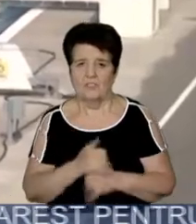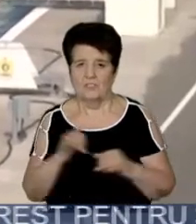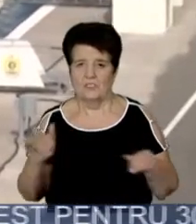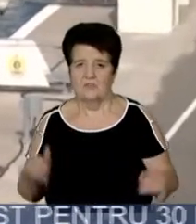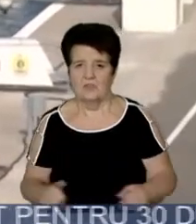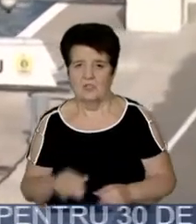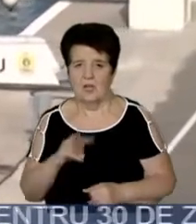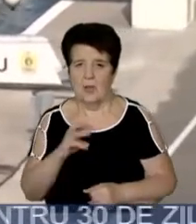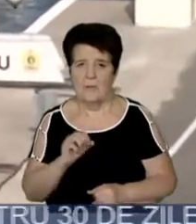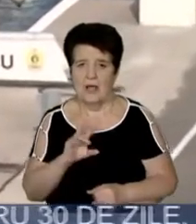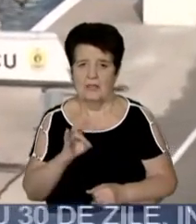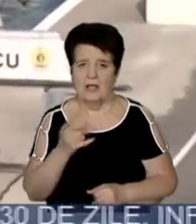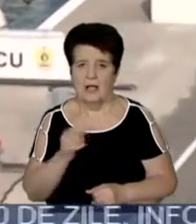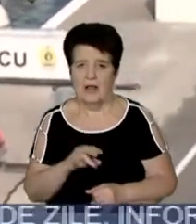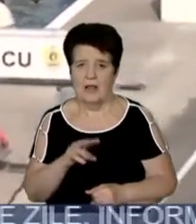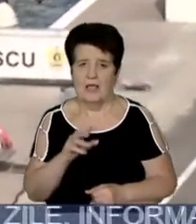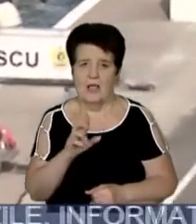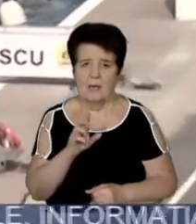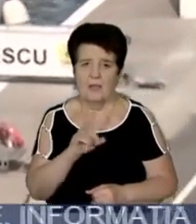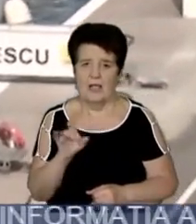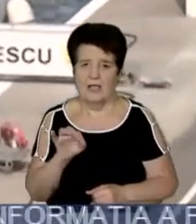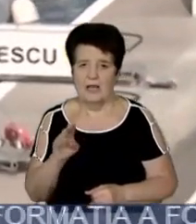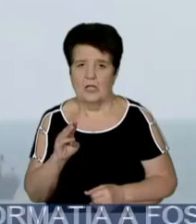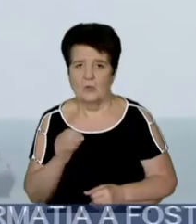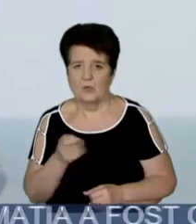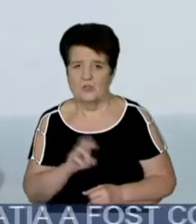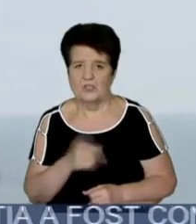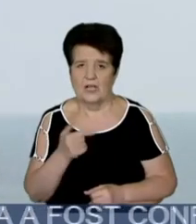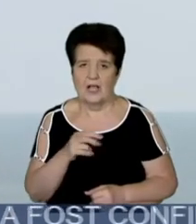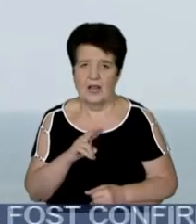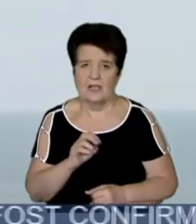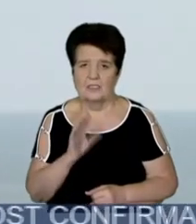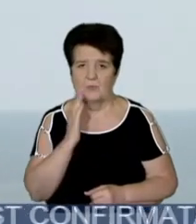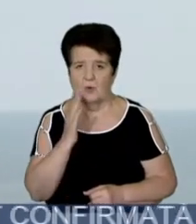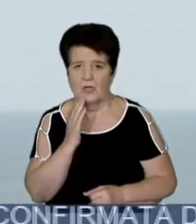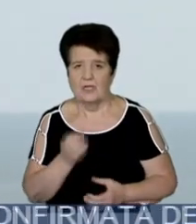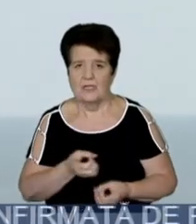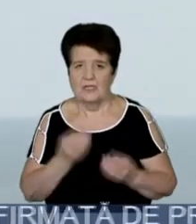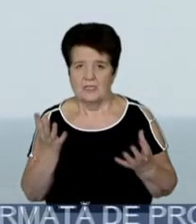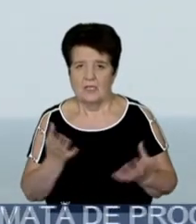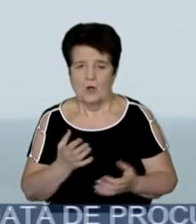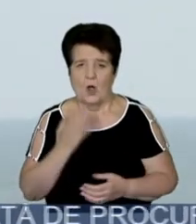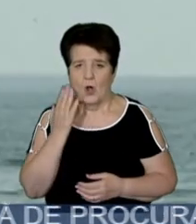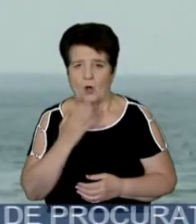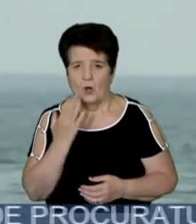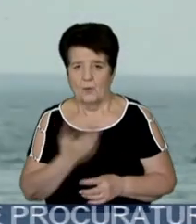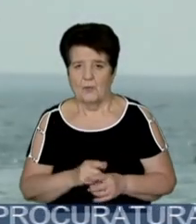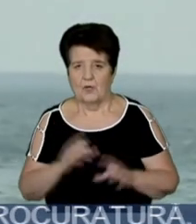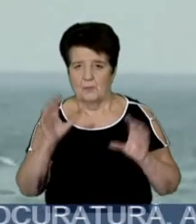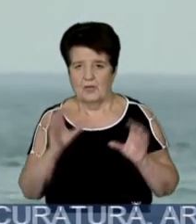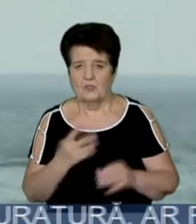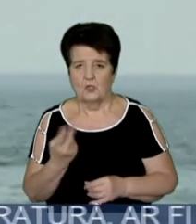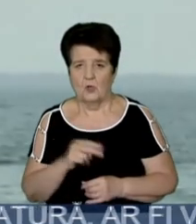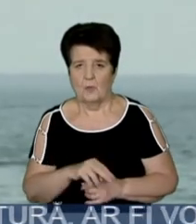la Mangalia, Brăila, Tulcea, Galați, București și Bicaz. Ziua Marinei Române a fost instituită prin lege în anul